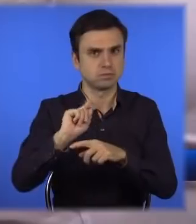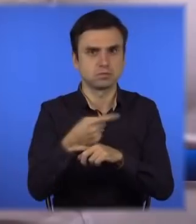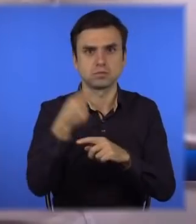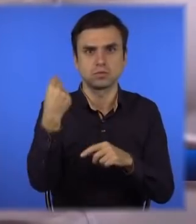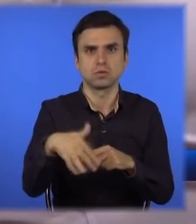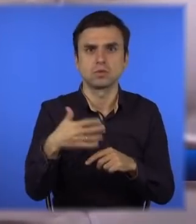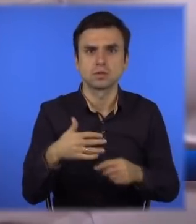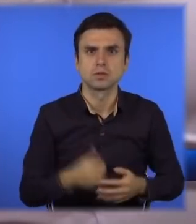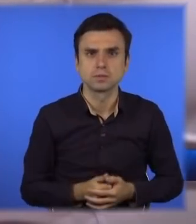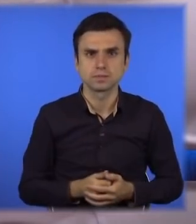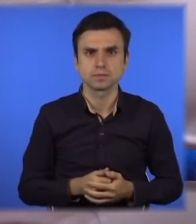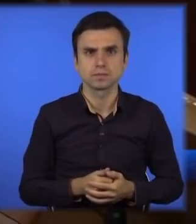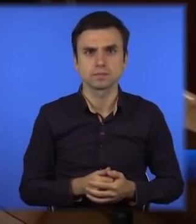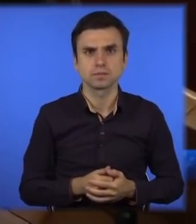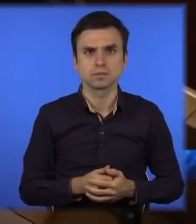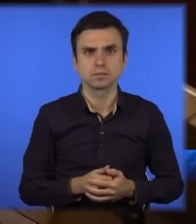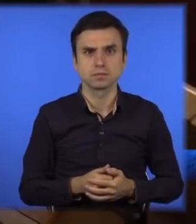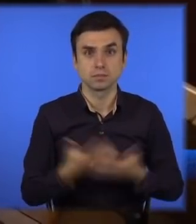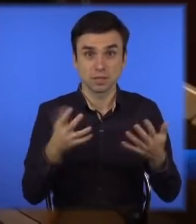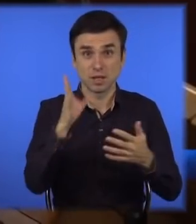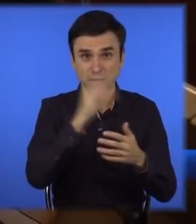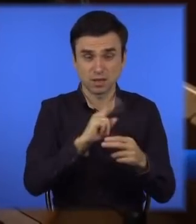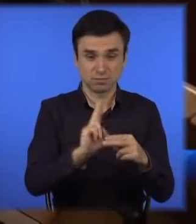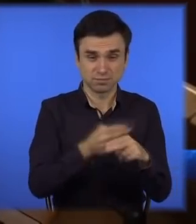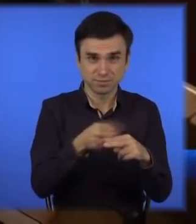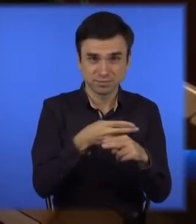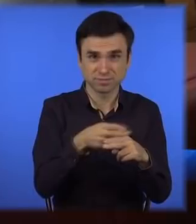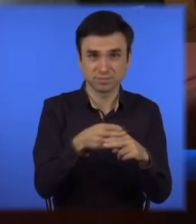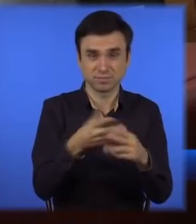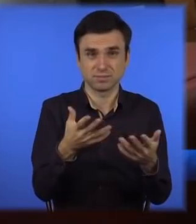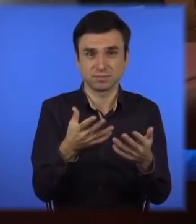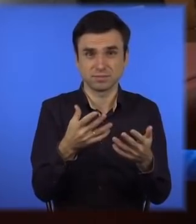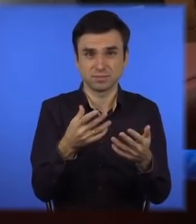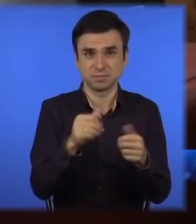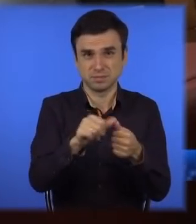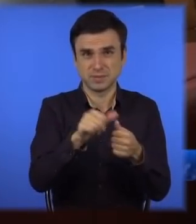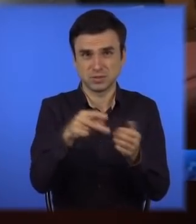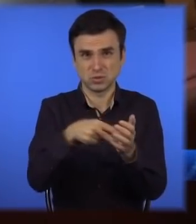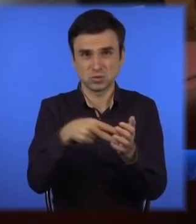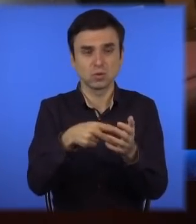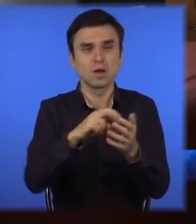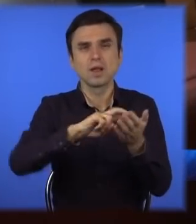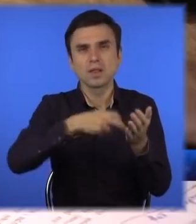обирають все тих же старих політиків, бо думають, що молодняк не пройде. Юлія Ємельянова, Ганна